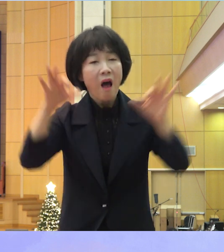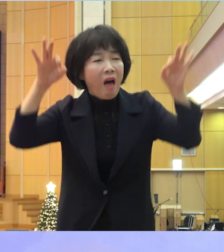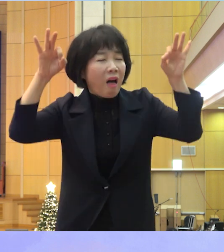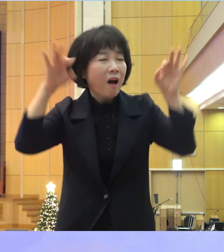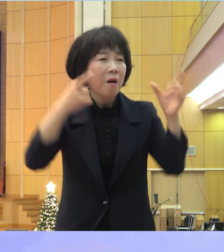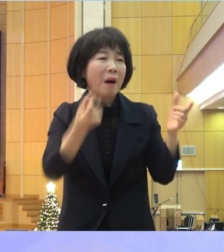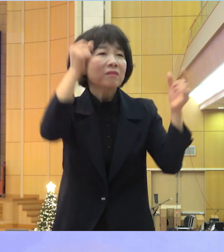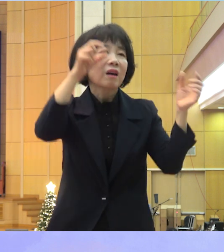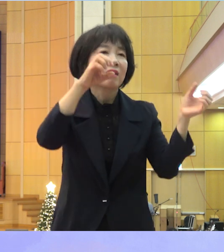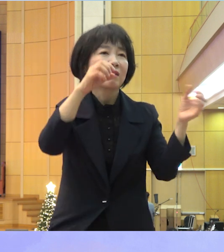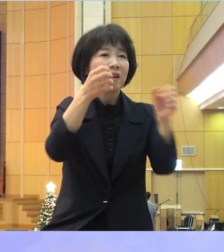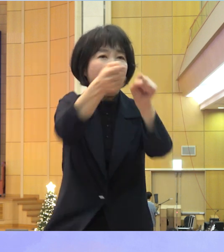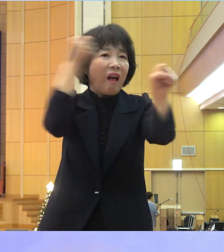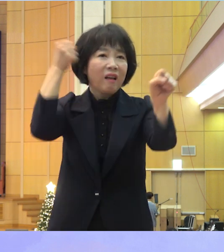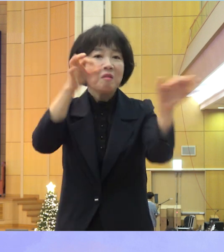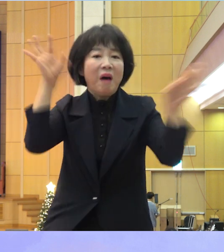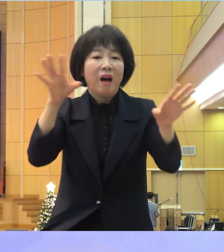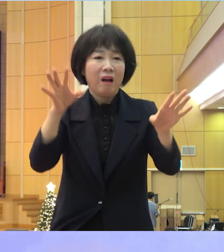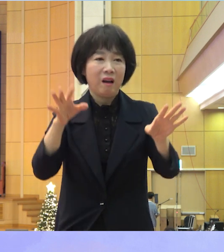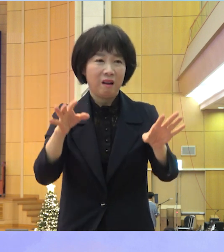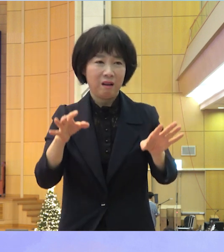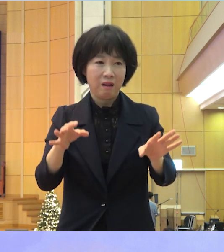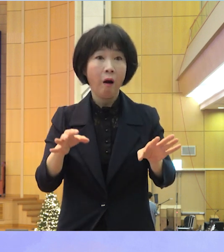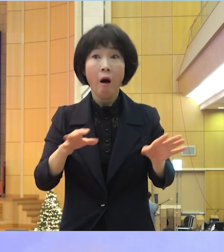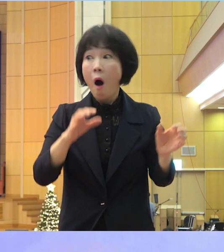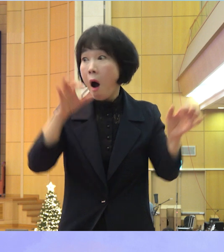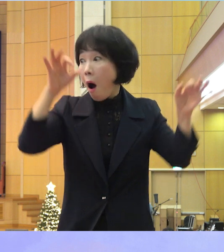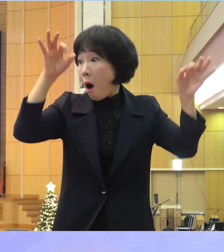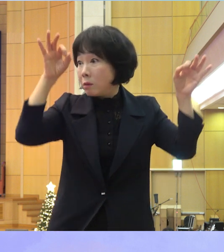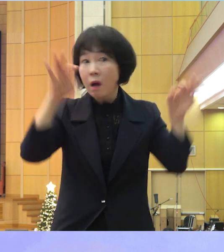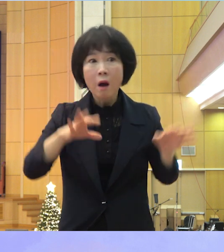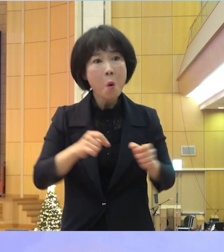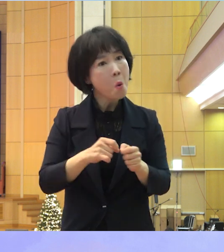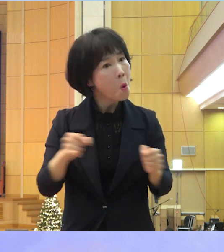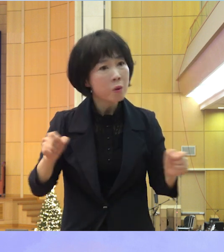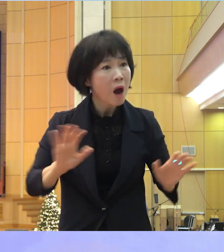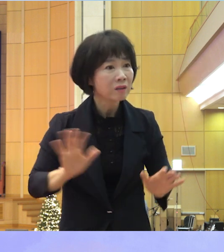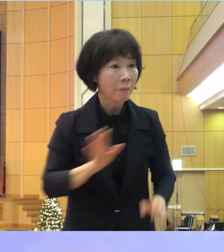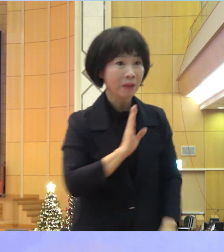요즘에는 밥 먹었냐?